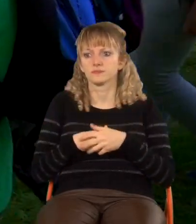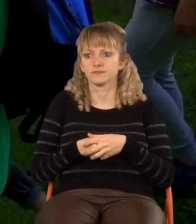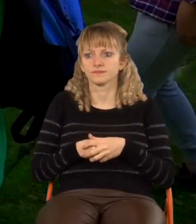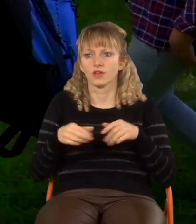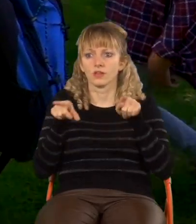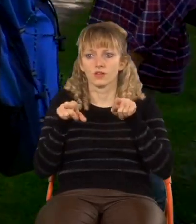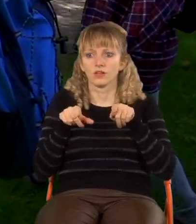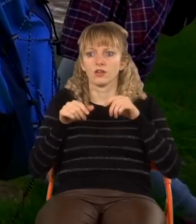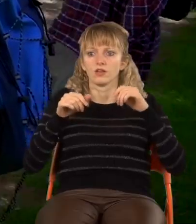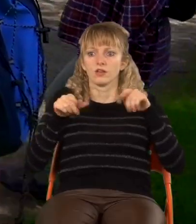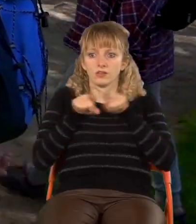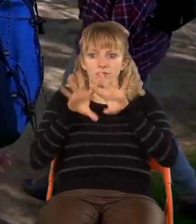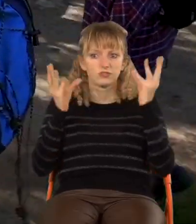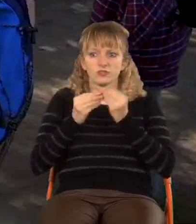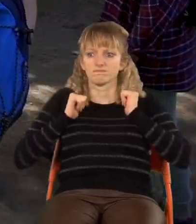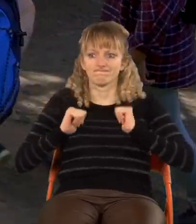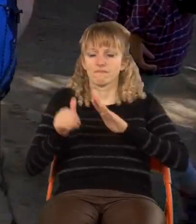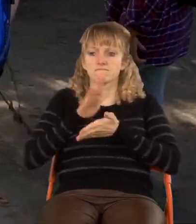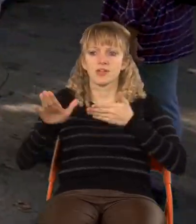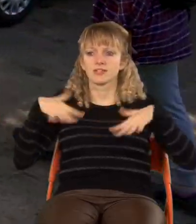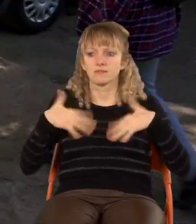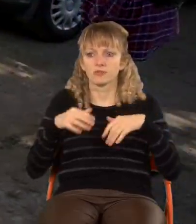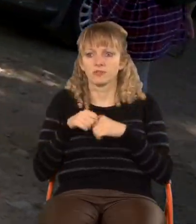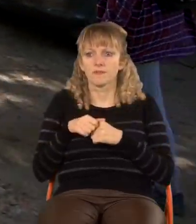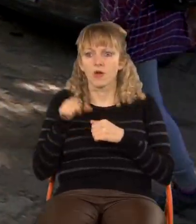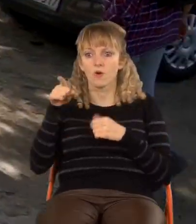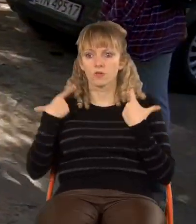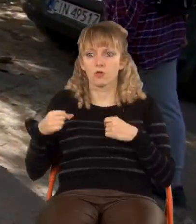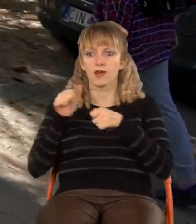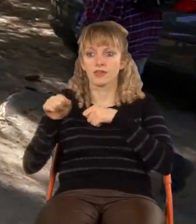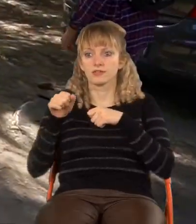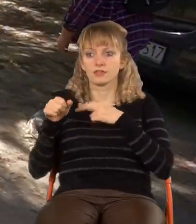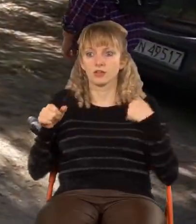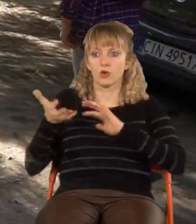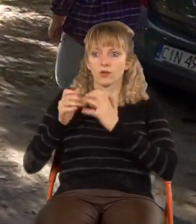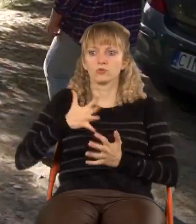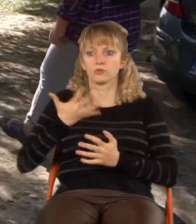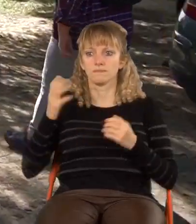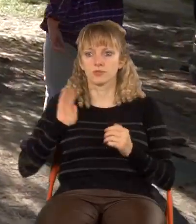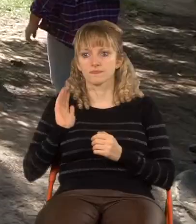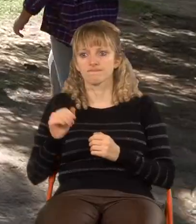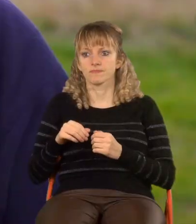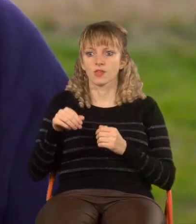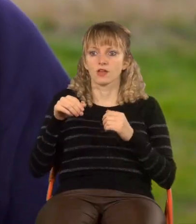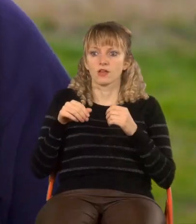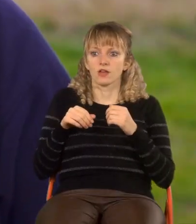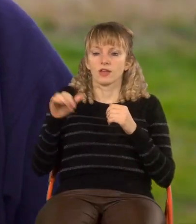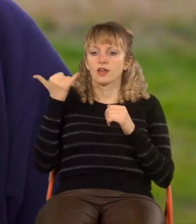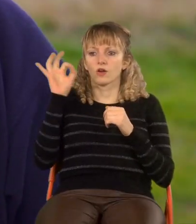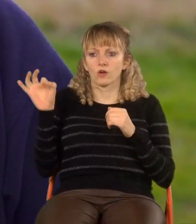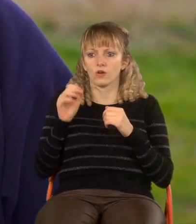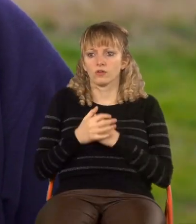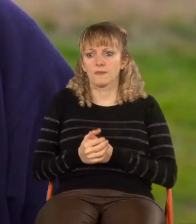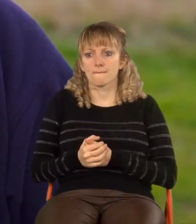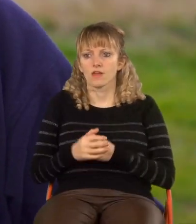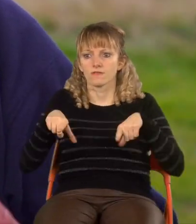która jest pod naszą opieką, czuła się bezpiecznie bez względu na okoliczności. Wybierając się też na taką wycieczkę,